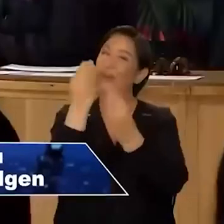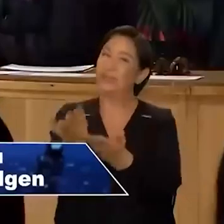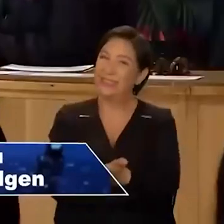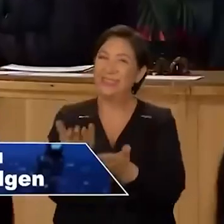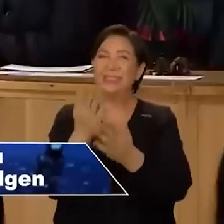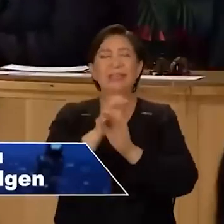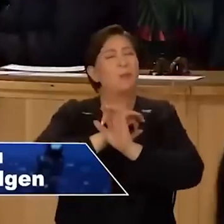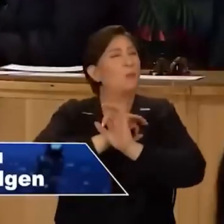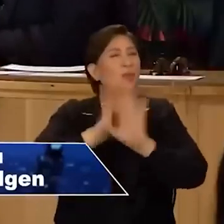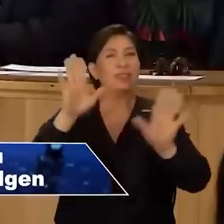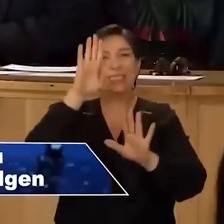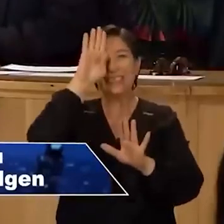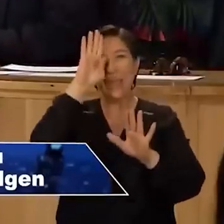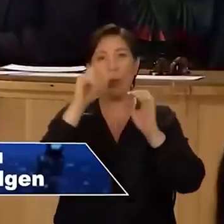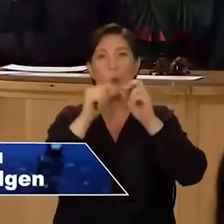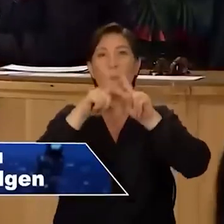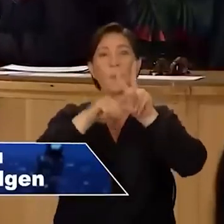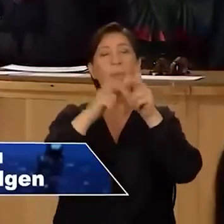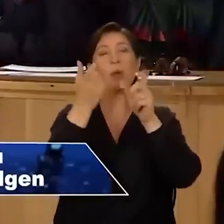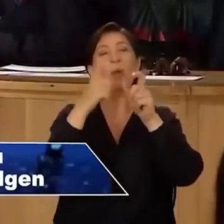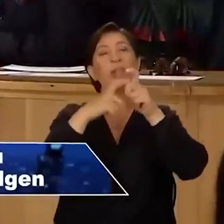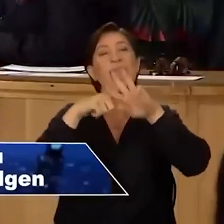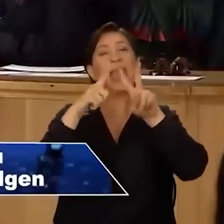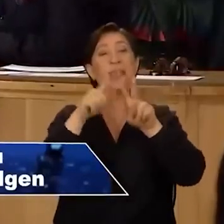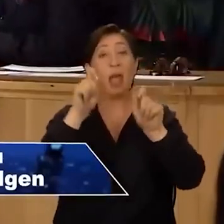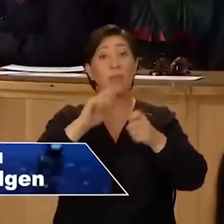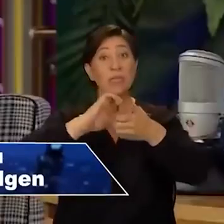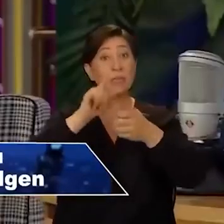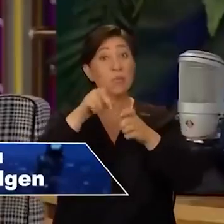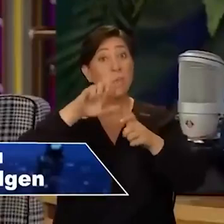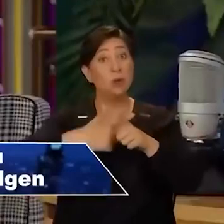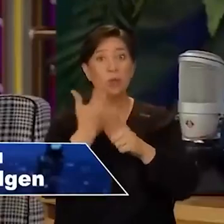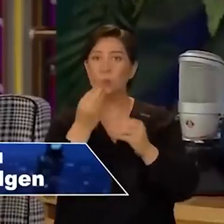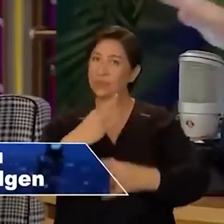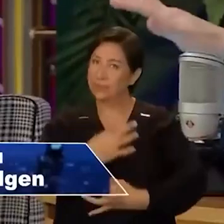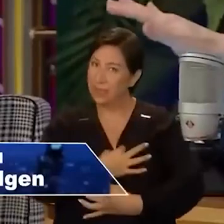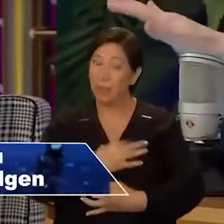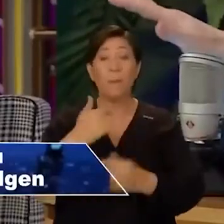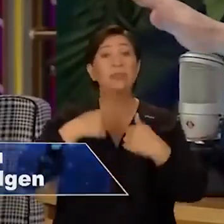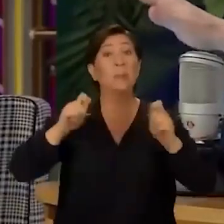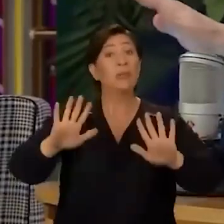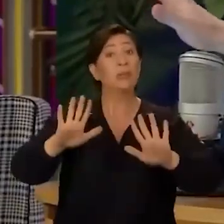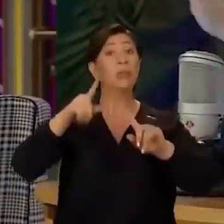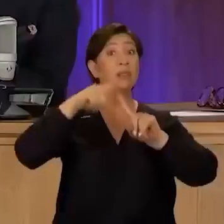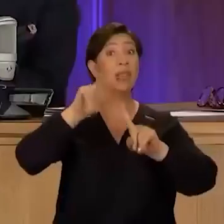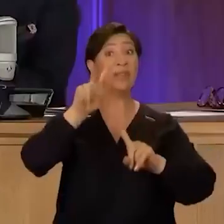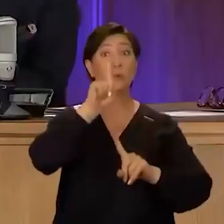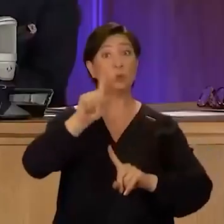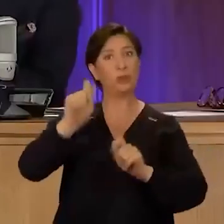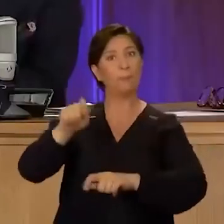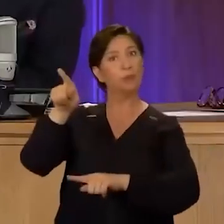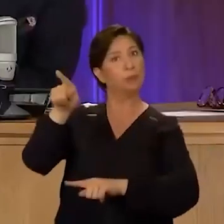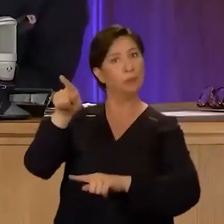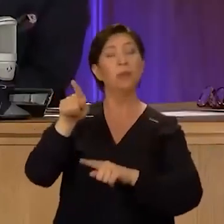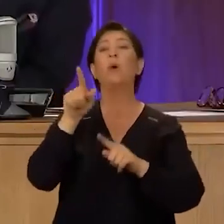nefis İstanbul Bayülgen yaptığınız projeye çok saygı duyuyorum ben de birazdan yaptığı